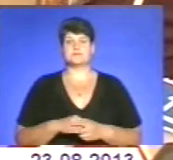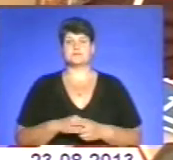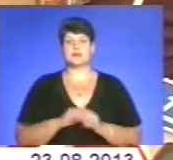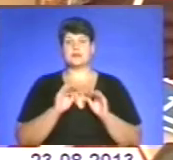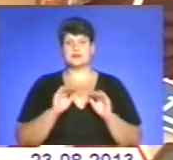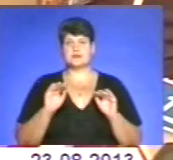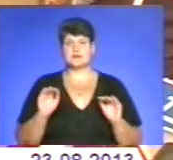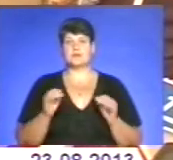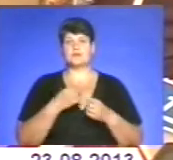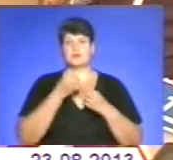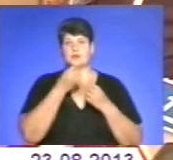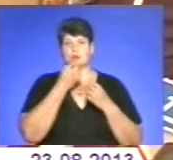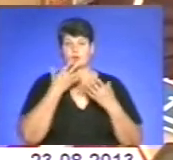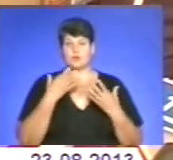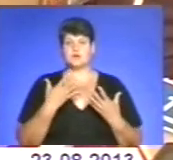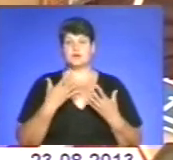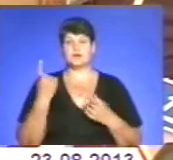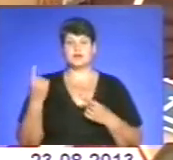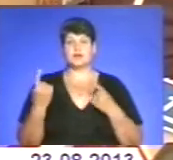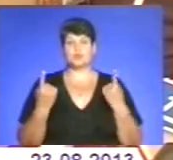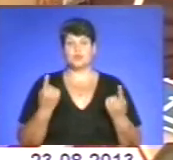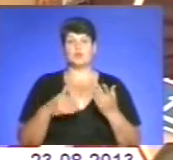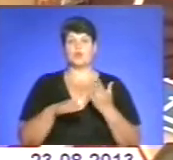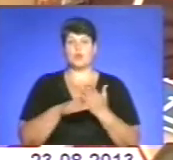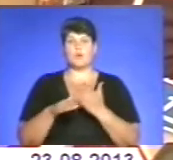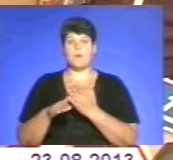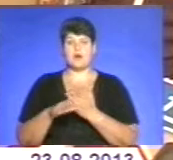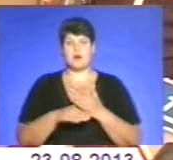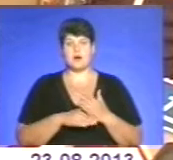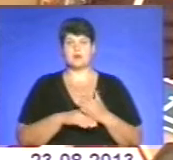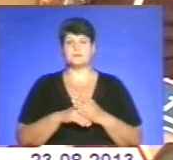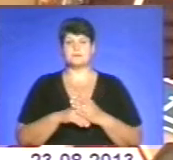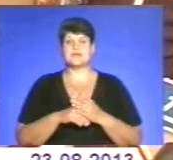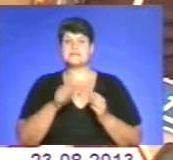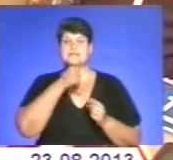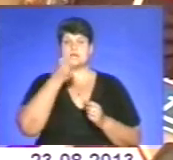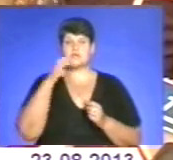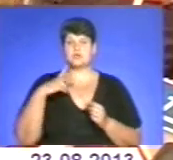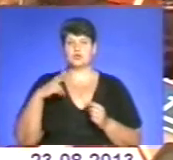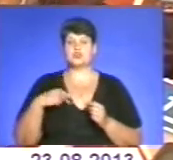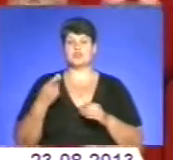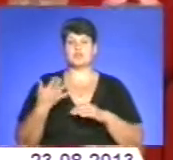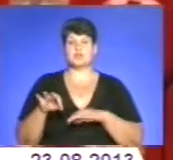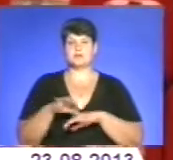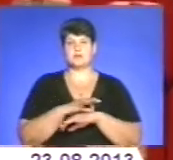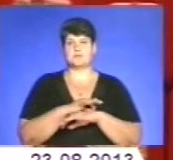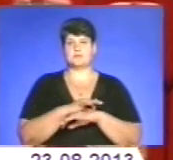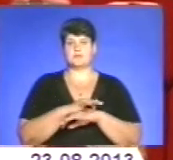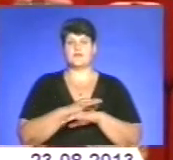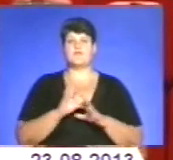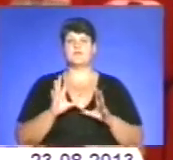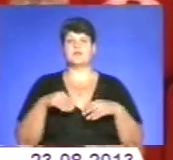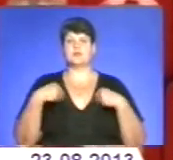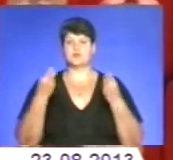Дітки в мене хороші, одне другому допомагає. Старша дочка вийшла заміж. Вручаючи